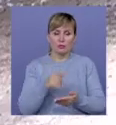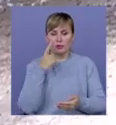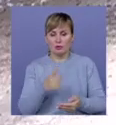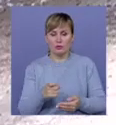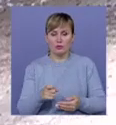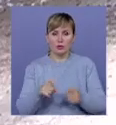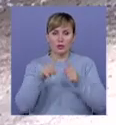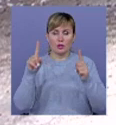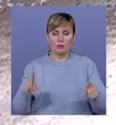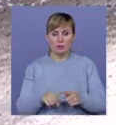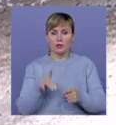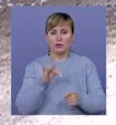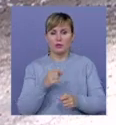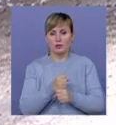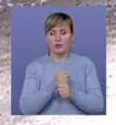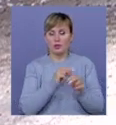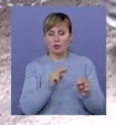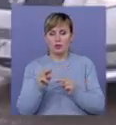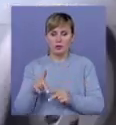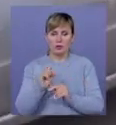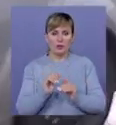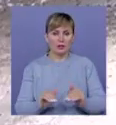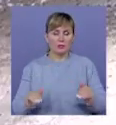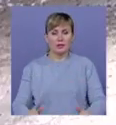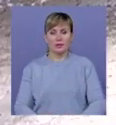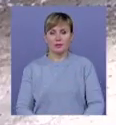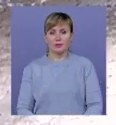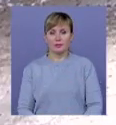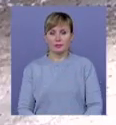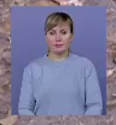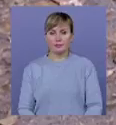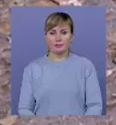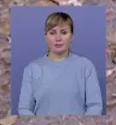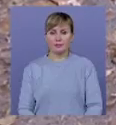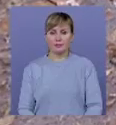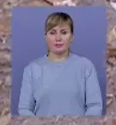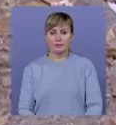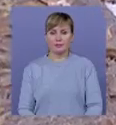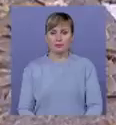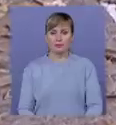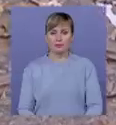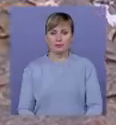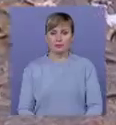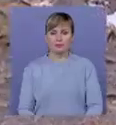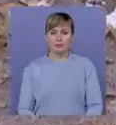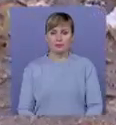предупреждающую табличку и усилить контроль за детьми. Жанна Тайтенова, Арсен Сандыбаев, Асет Кундакпаев, телеканал Алматы.